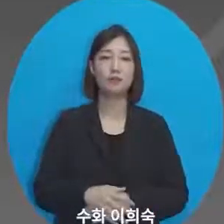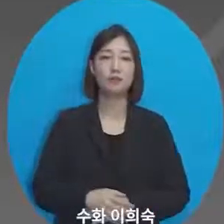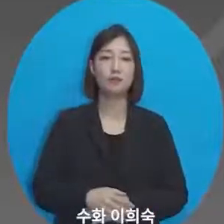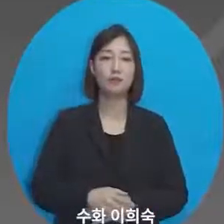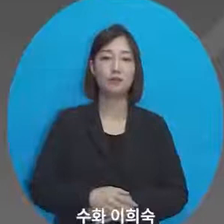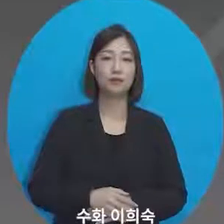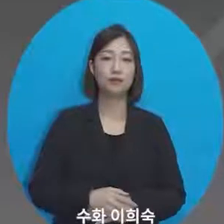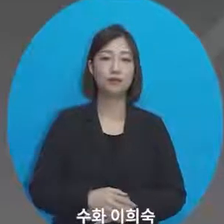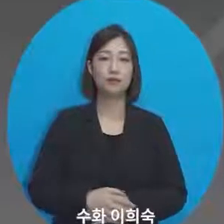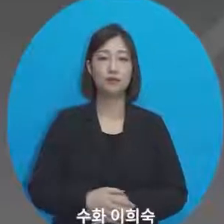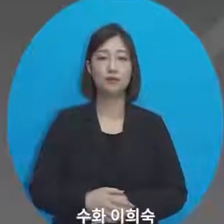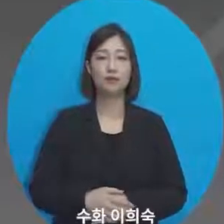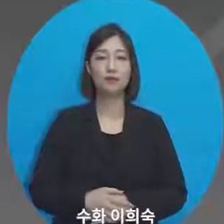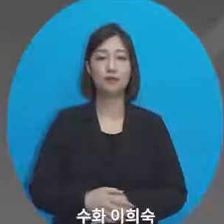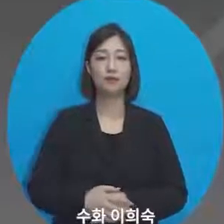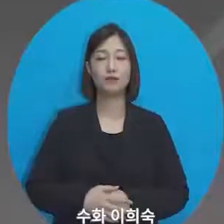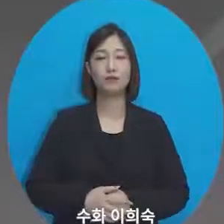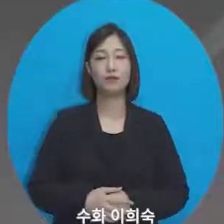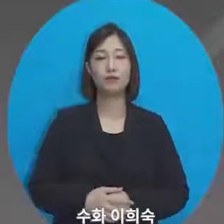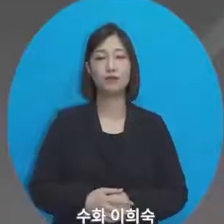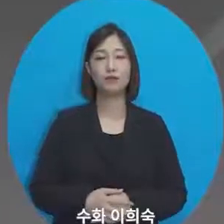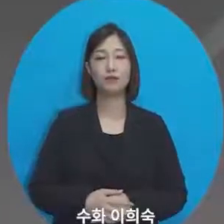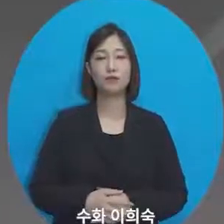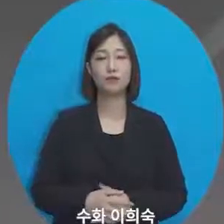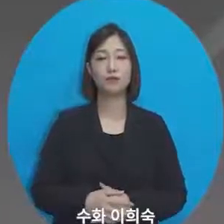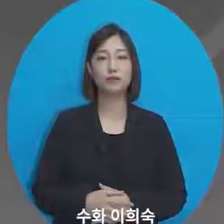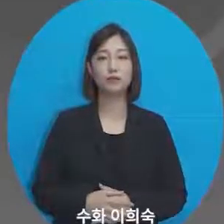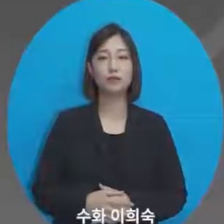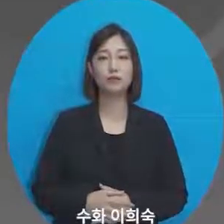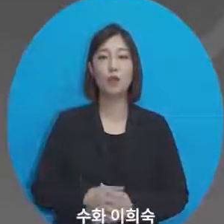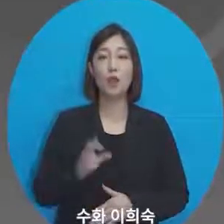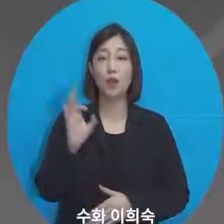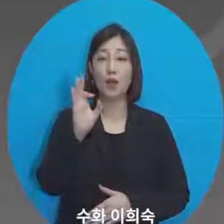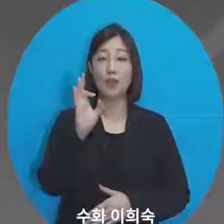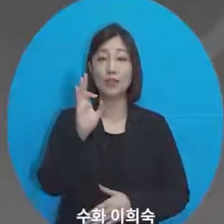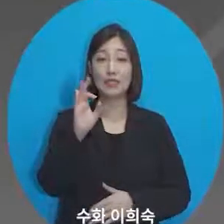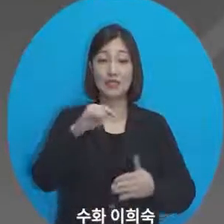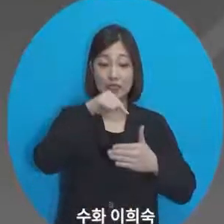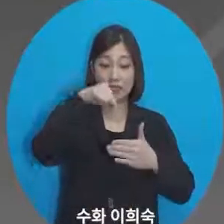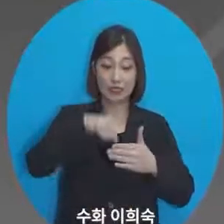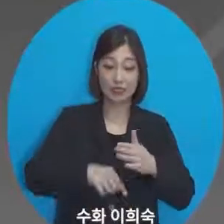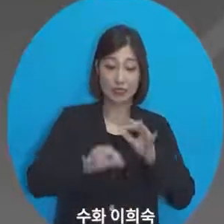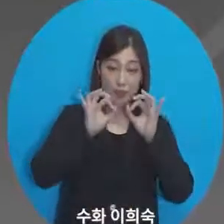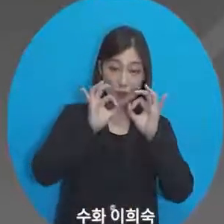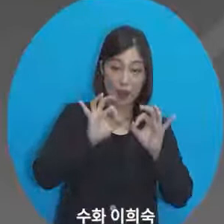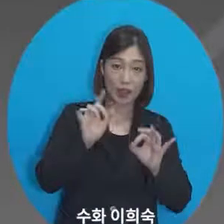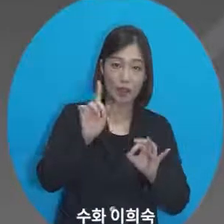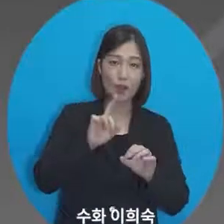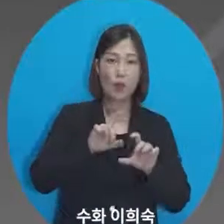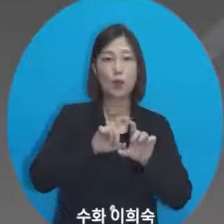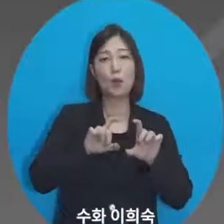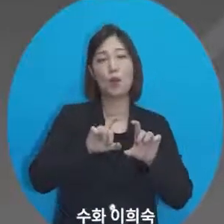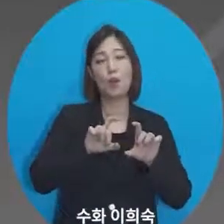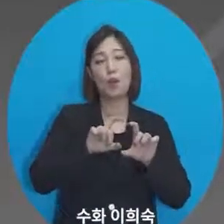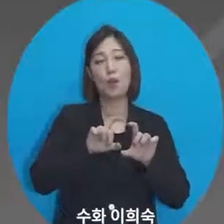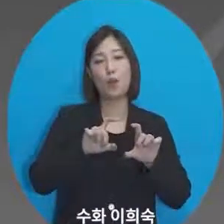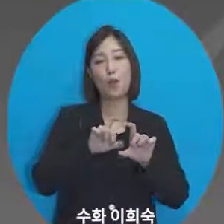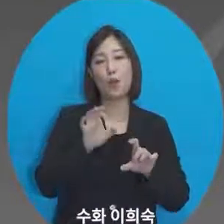큰 차이점이다라고 말씀을 드리고자 합니다. 그리고 화장실 내부 같은 경우는 일반 화장실 내부도